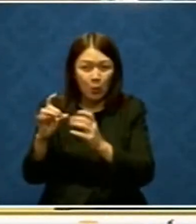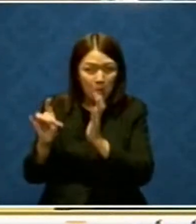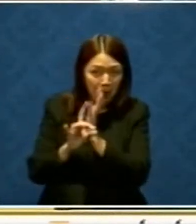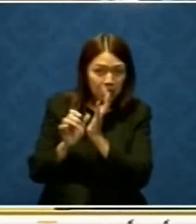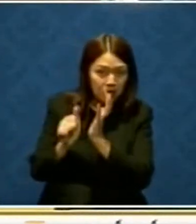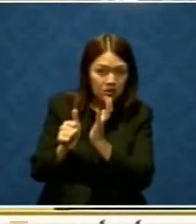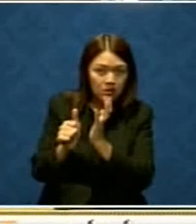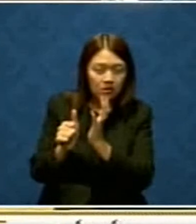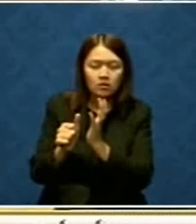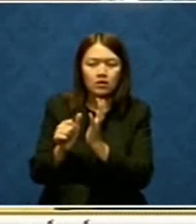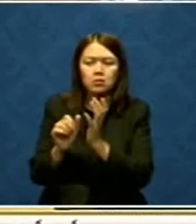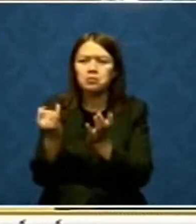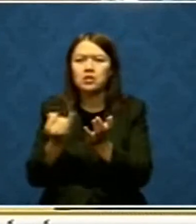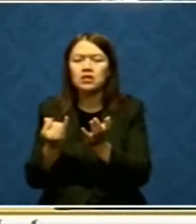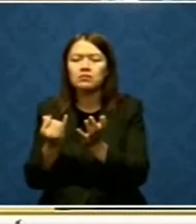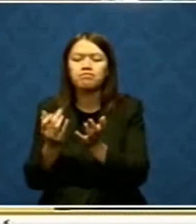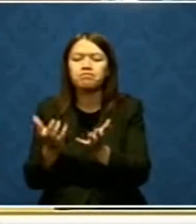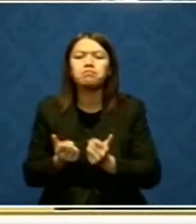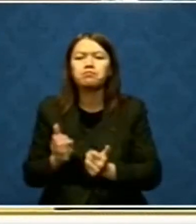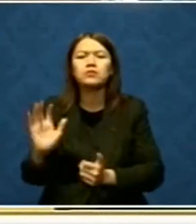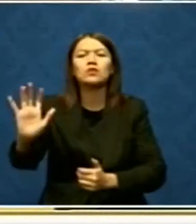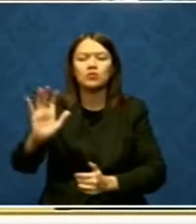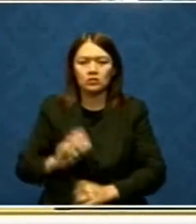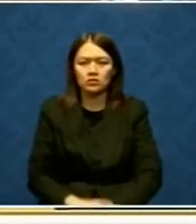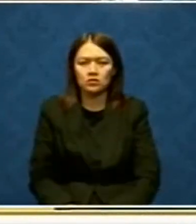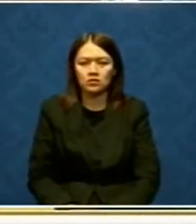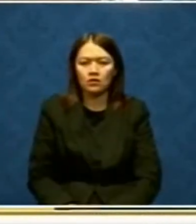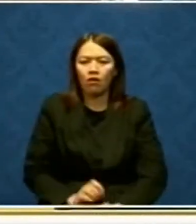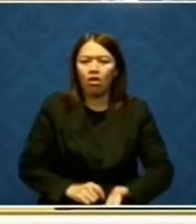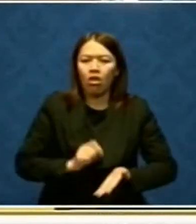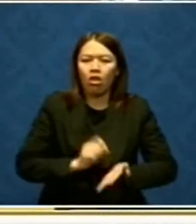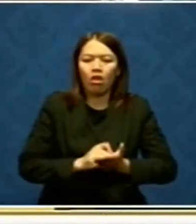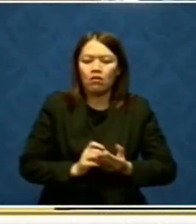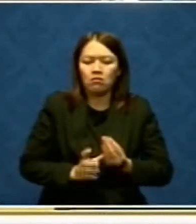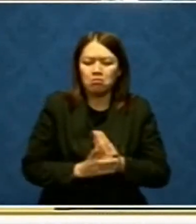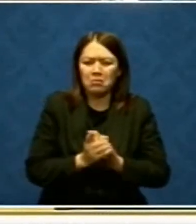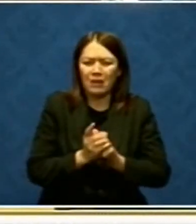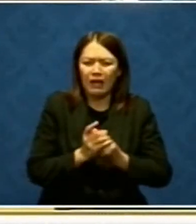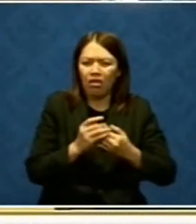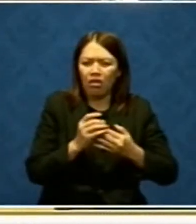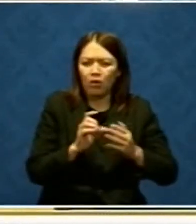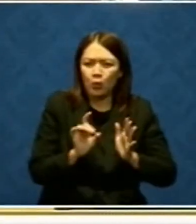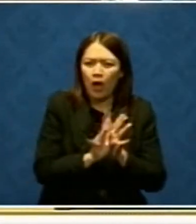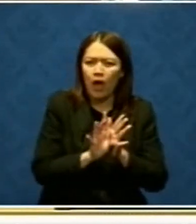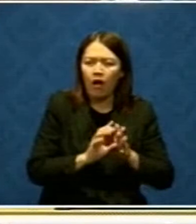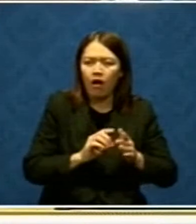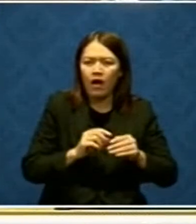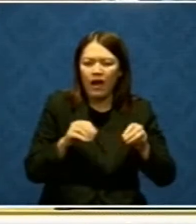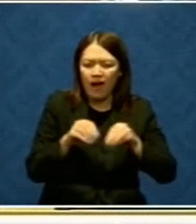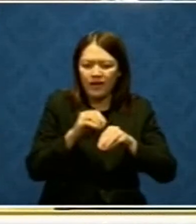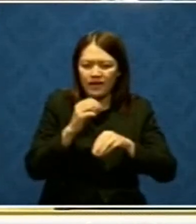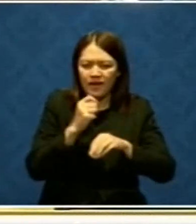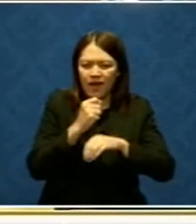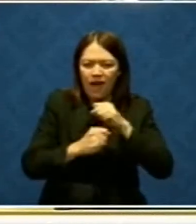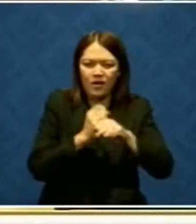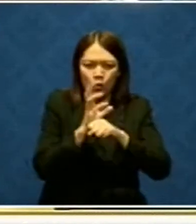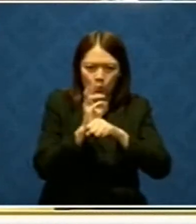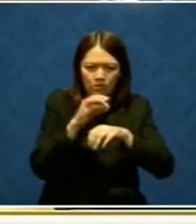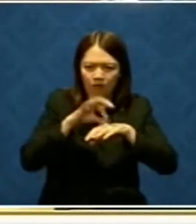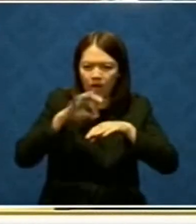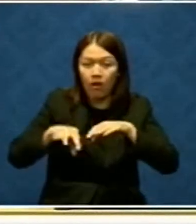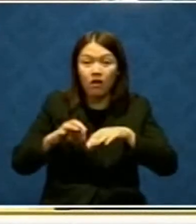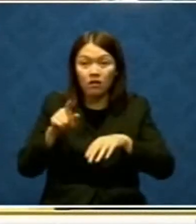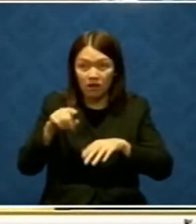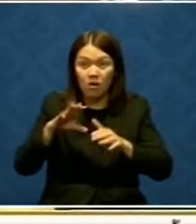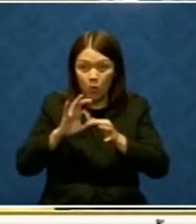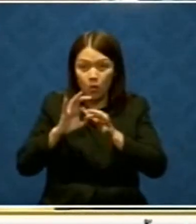ดีจริงก็ไม่ต้องรั้นนะครับแล้วเล่นมาเซ็นอนุมัติเอาสัปดาห์สุดท้ายก่อนตัวเองจะเกษียณแบบนี้ท่านรัฐมนตรีไม่ห่วงนะครับ